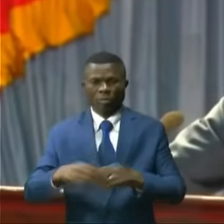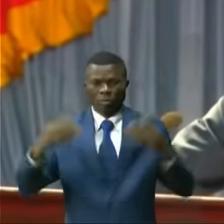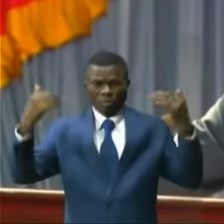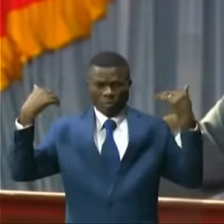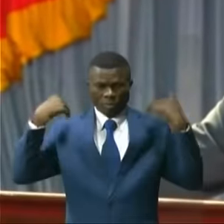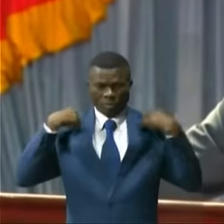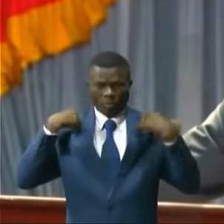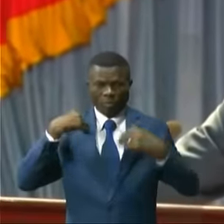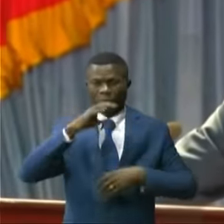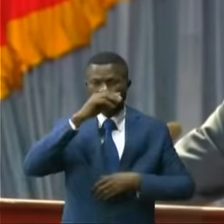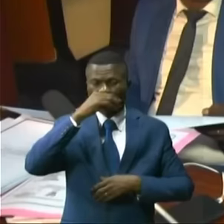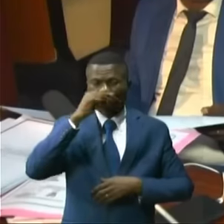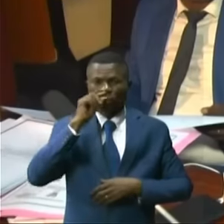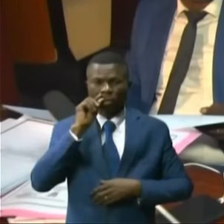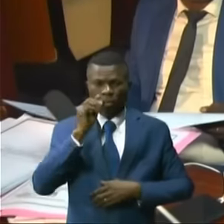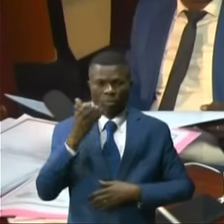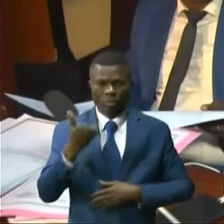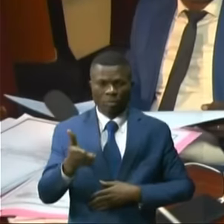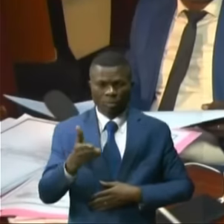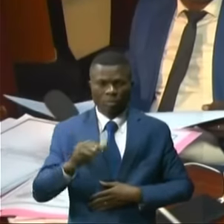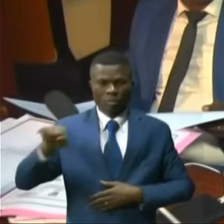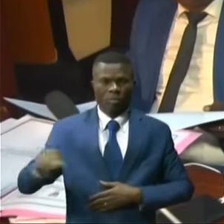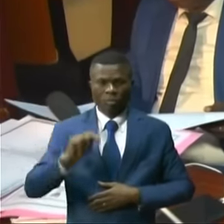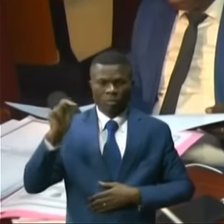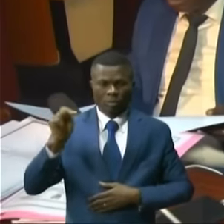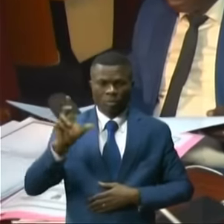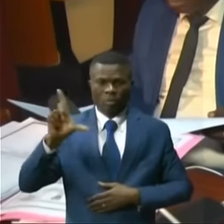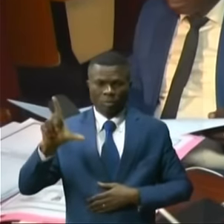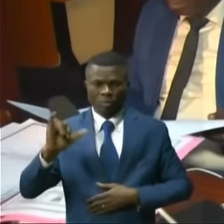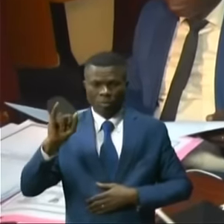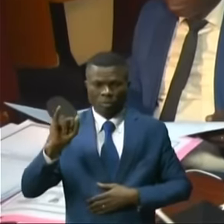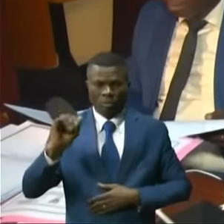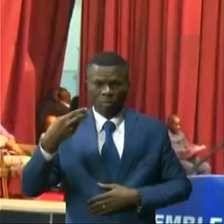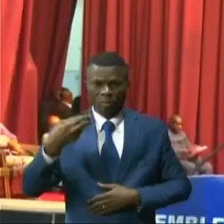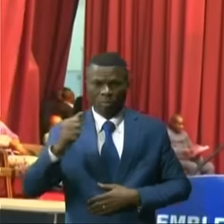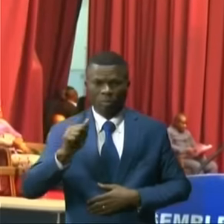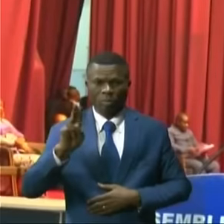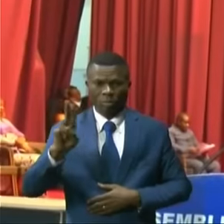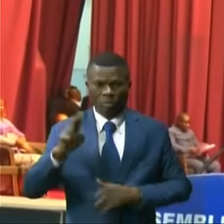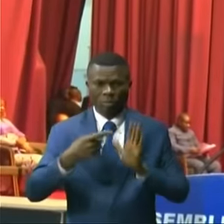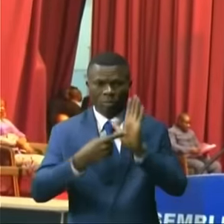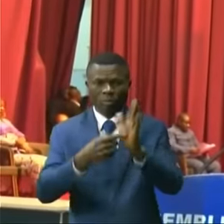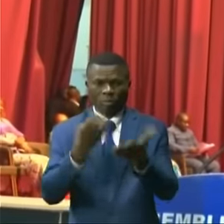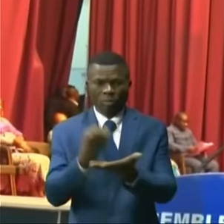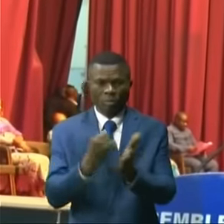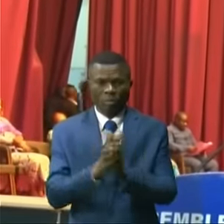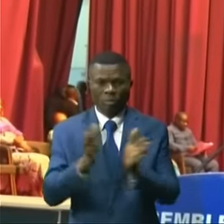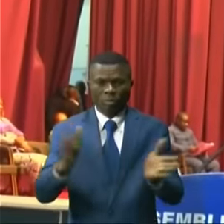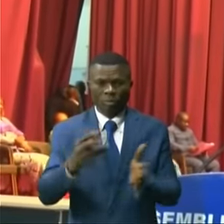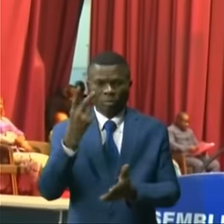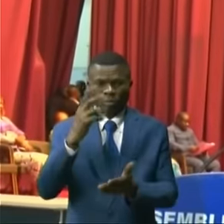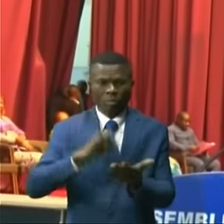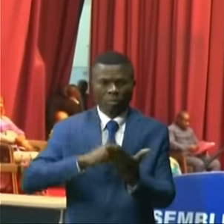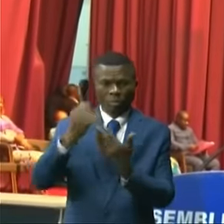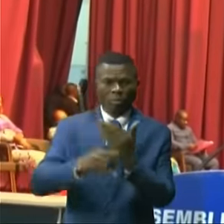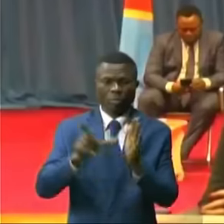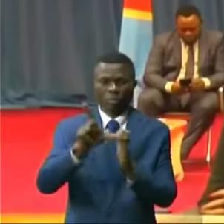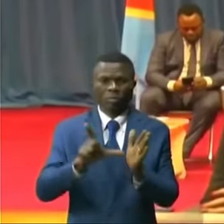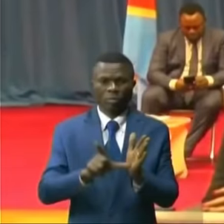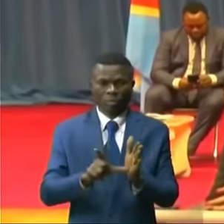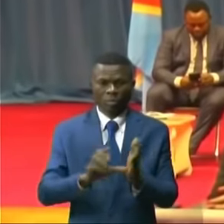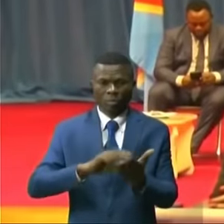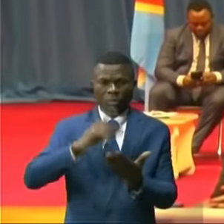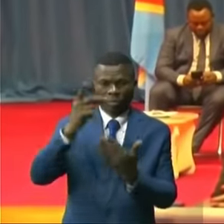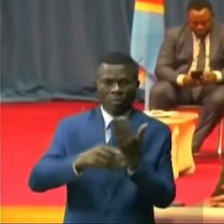Christophe mosokoapanga Jean-Pierre liaou lors de la la présentation de l'économie générale de deux projets de loi le